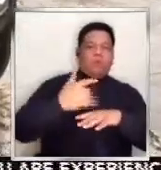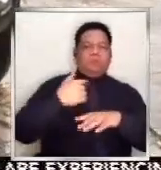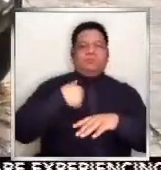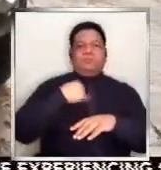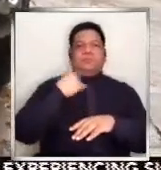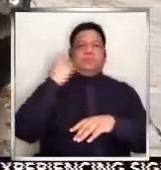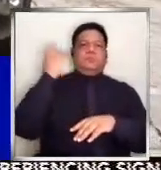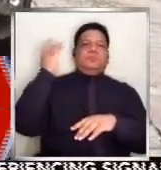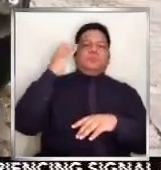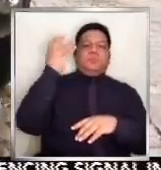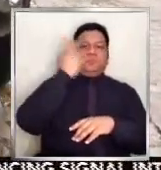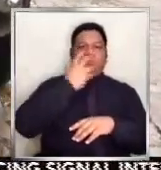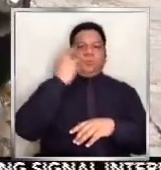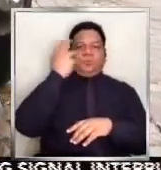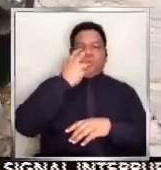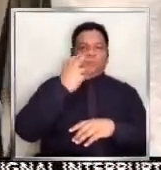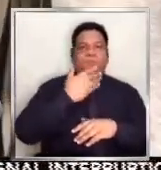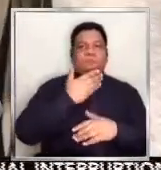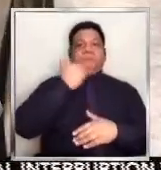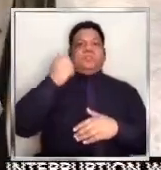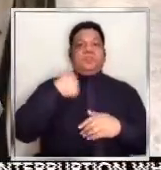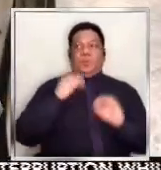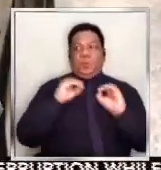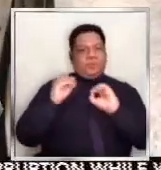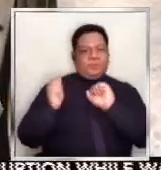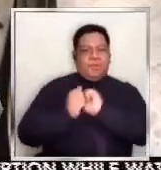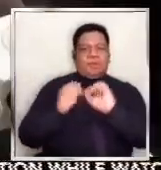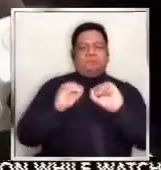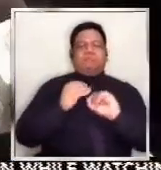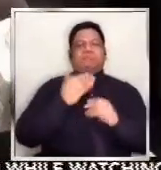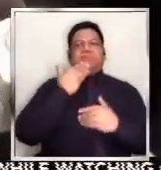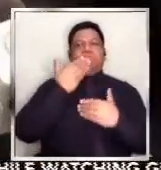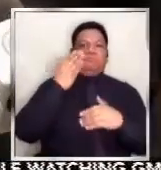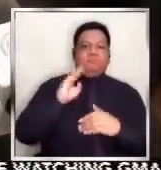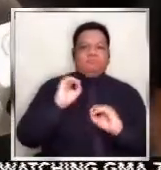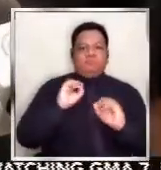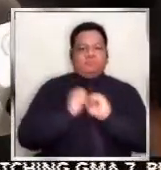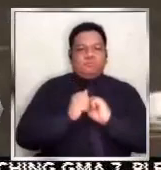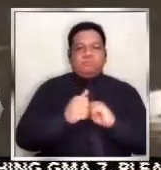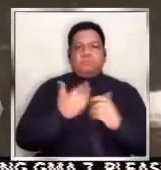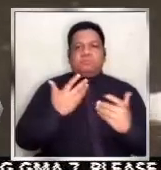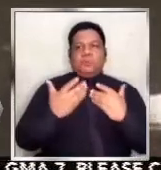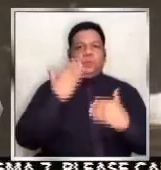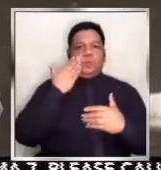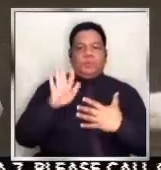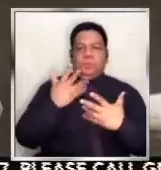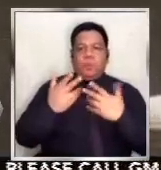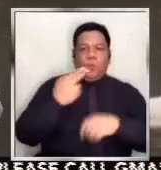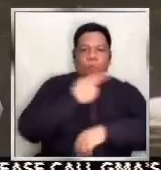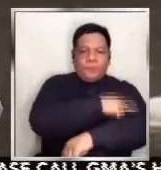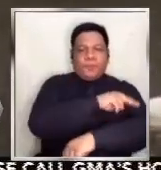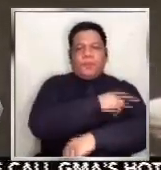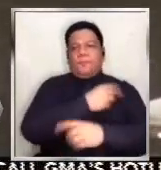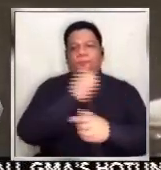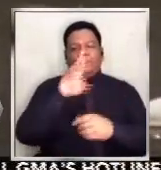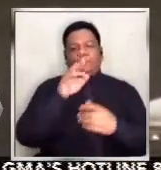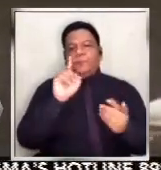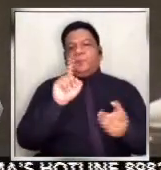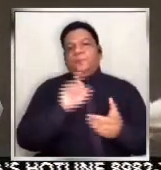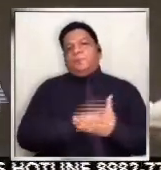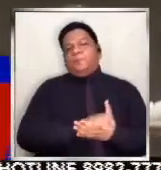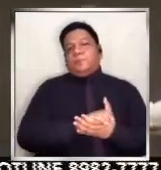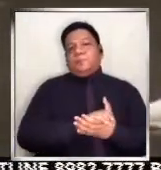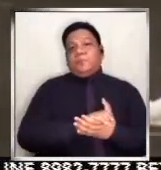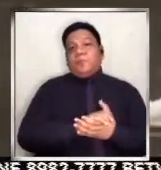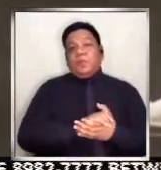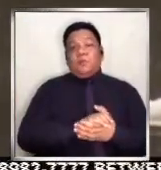ko, buti nga wala akong kasama. Kung may kasama ako, maaaring ospital o hindi natin alam. Samantala, nalubog naman sa baha ang isang